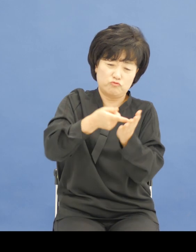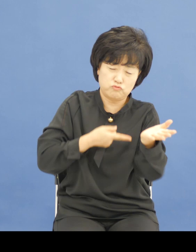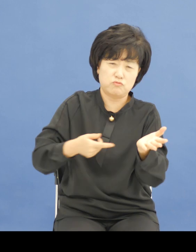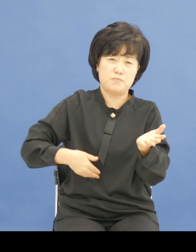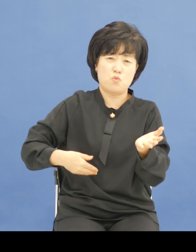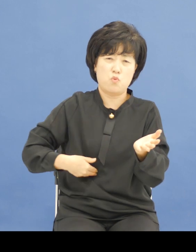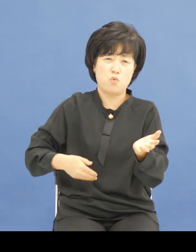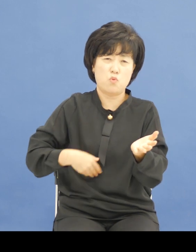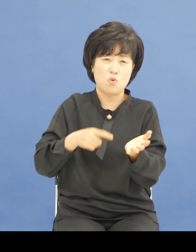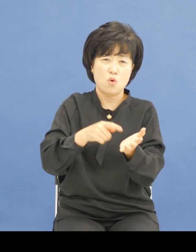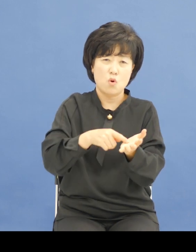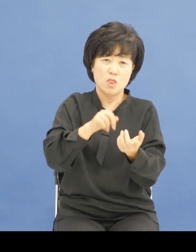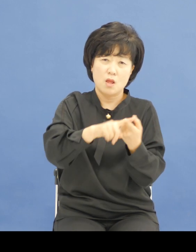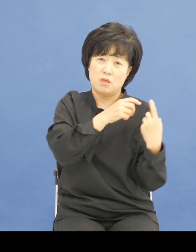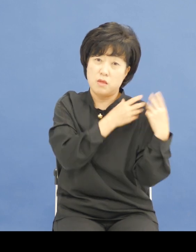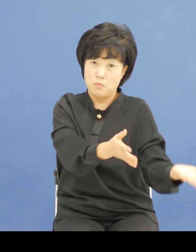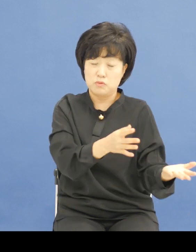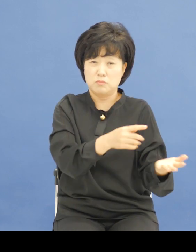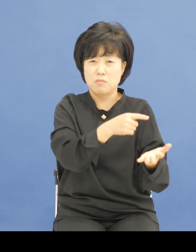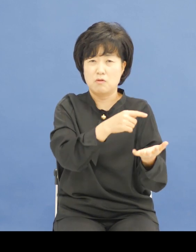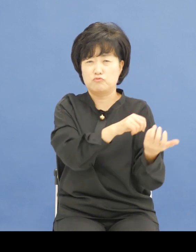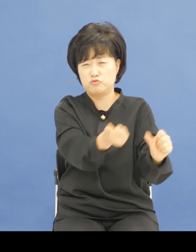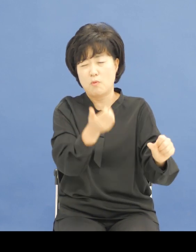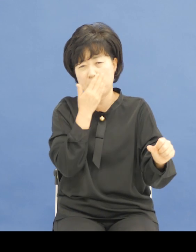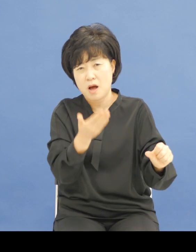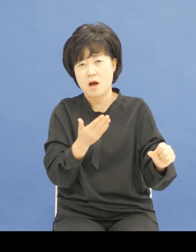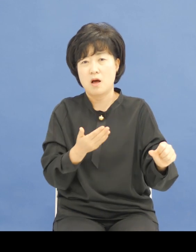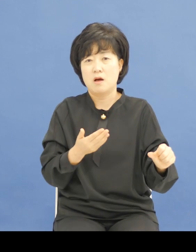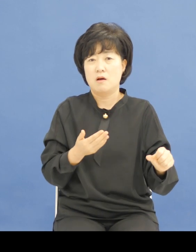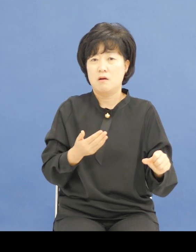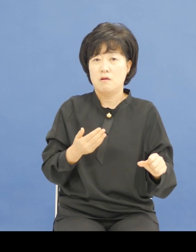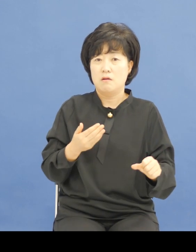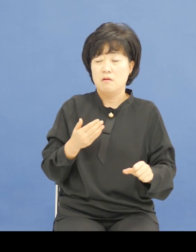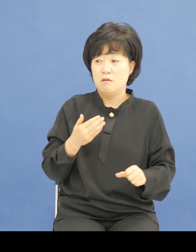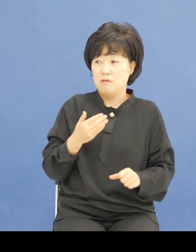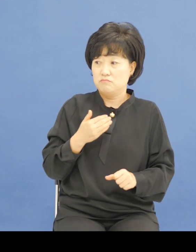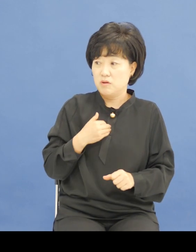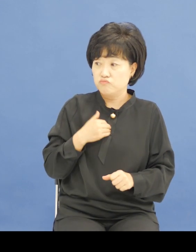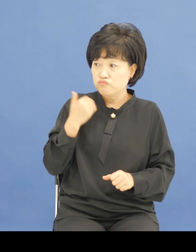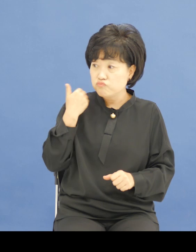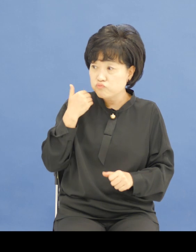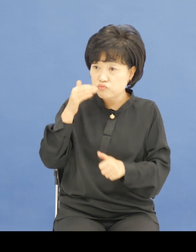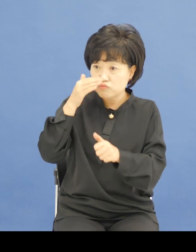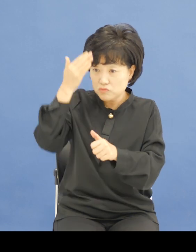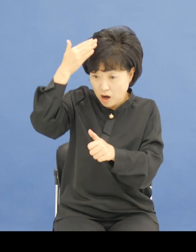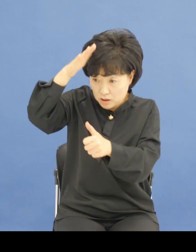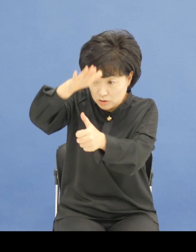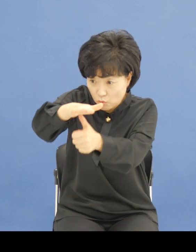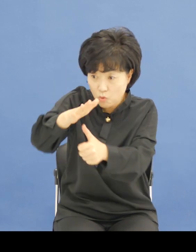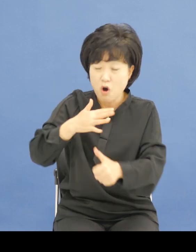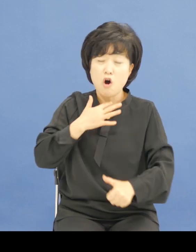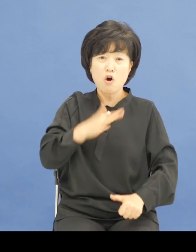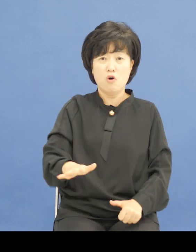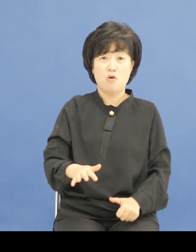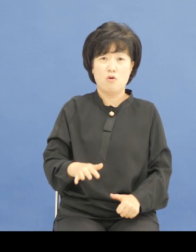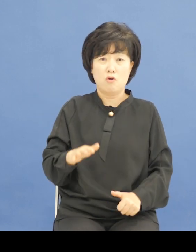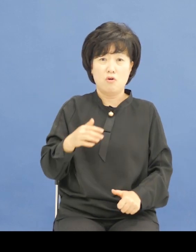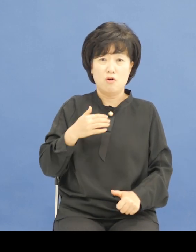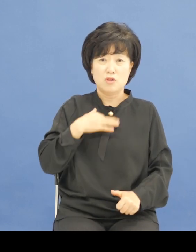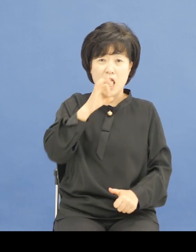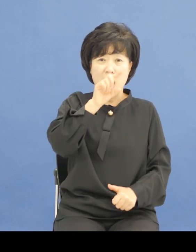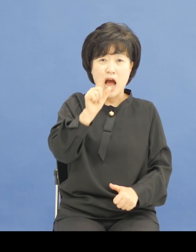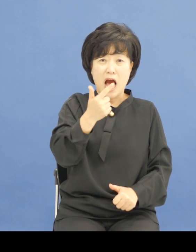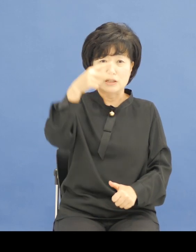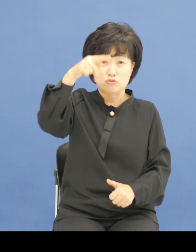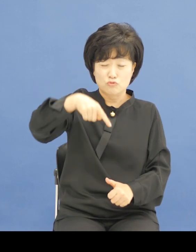수도 있다고 그러더라고요. 네. 근데 난 생전 누구 뭐 기도를 해준 적도 없고 안수기도 잘 그런 거